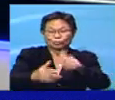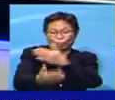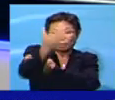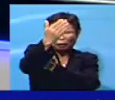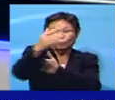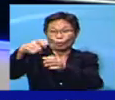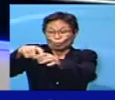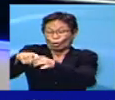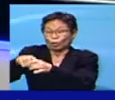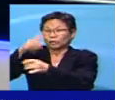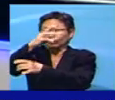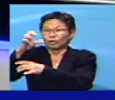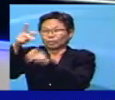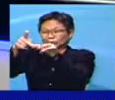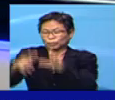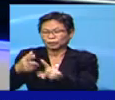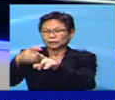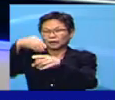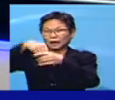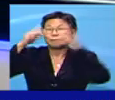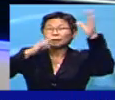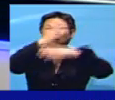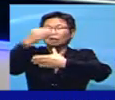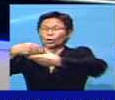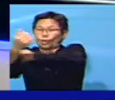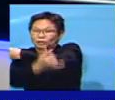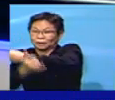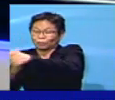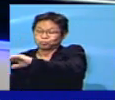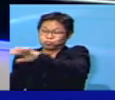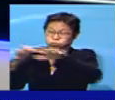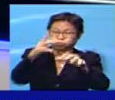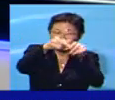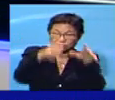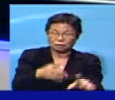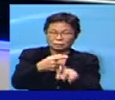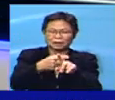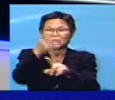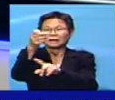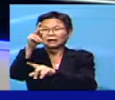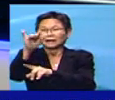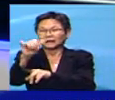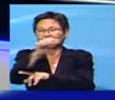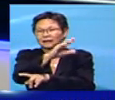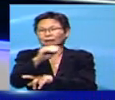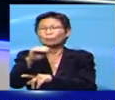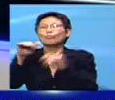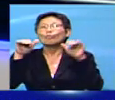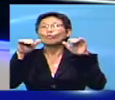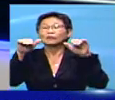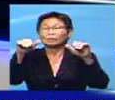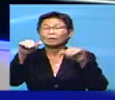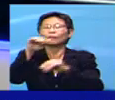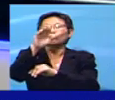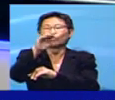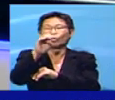berjaya menarik lebih 600 peserta dari dalam dan luar negara ini termasuk peserta dari Kenya dan mozambik acara ini bertujuan